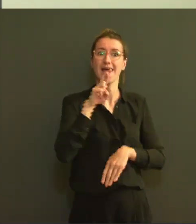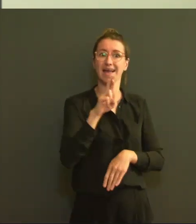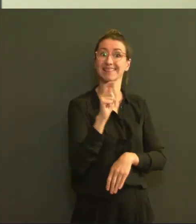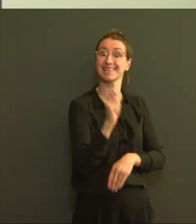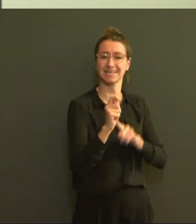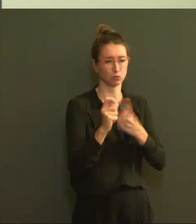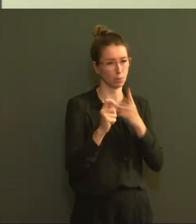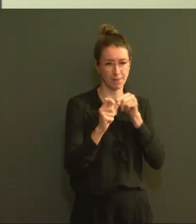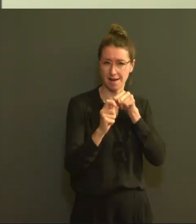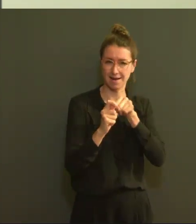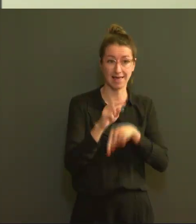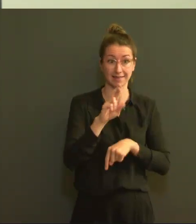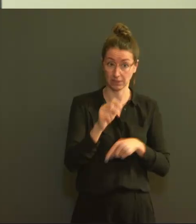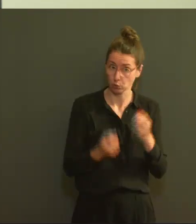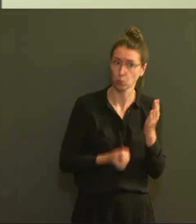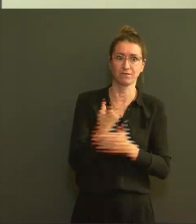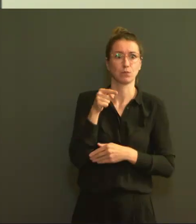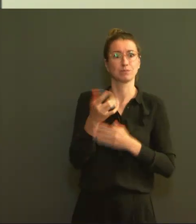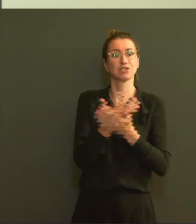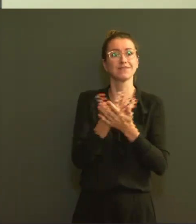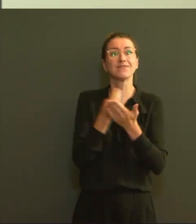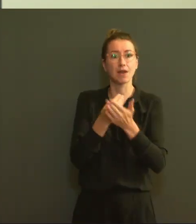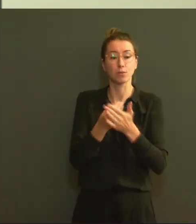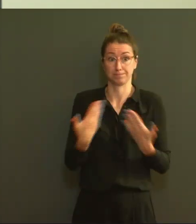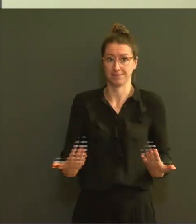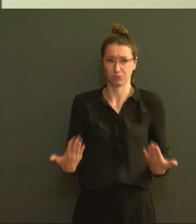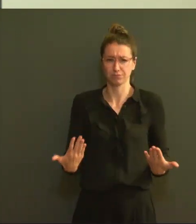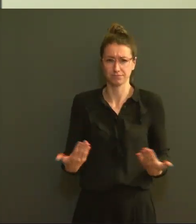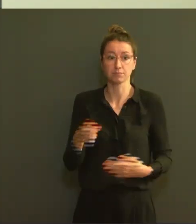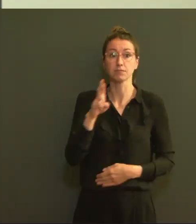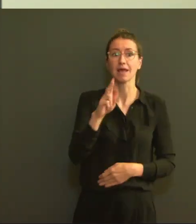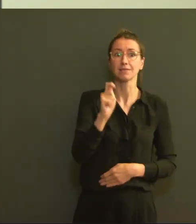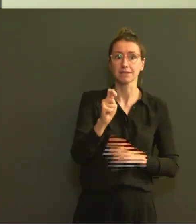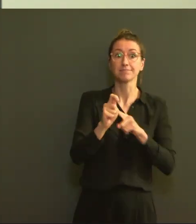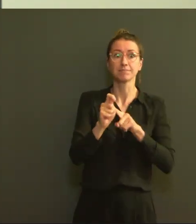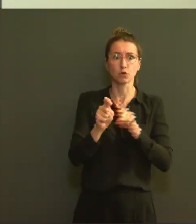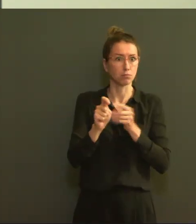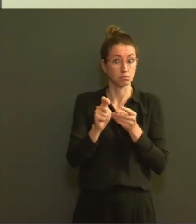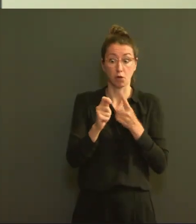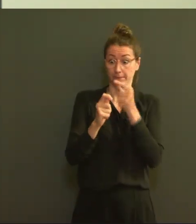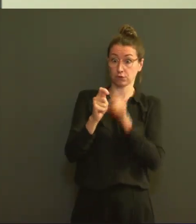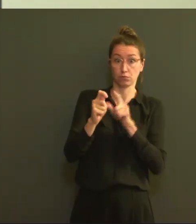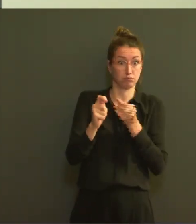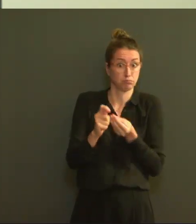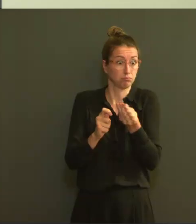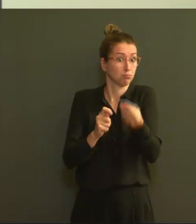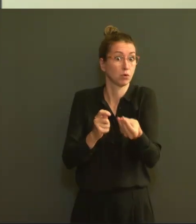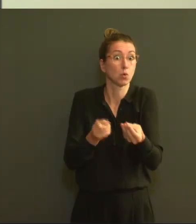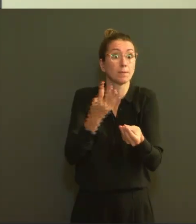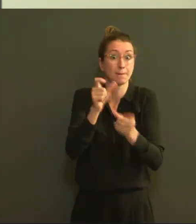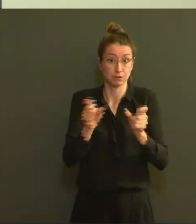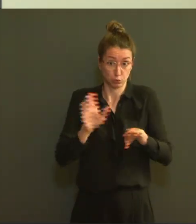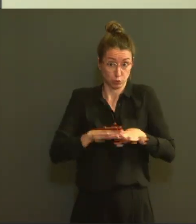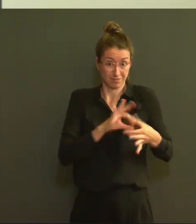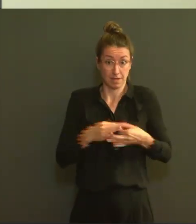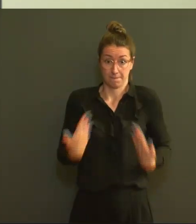qui est un taux de reproduction à un moment donné et qui évolue au cours de l'épidémie en